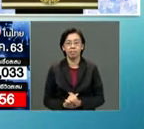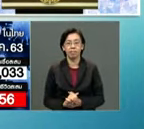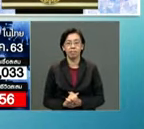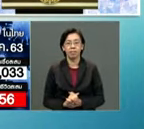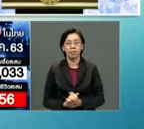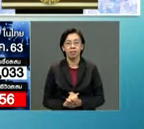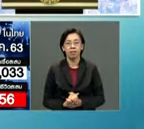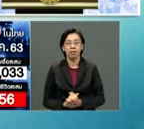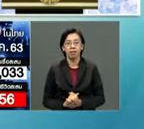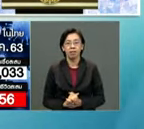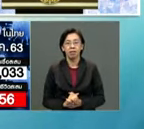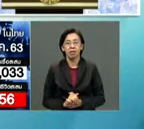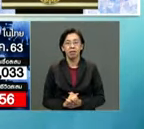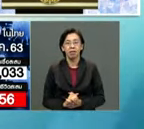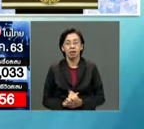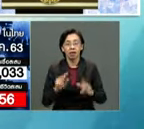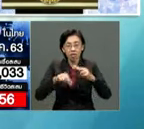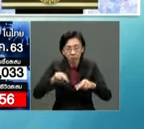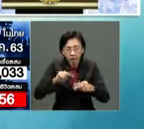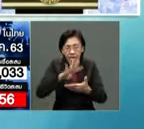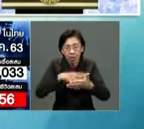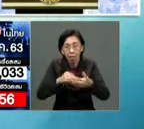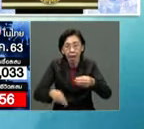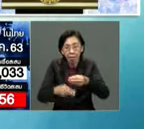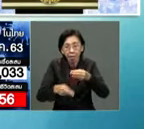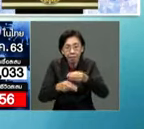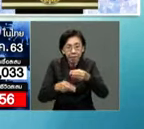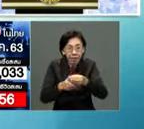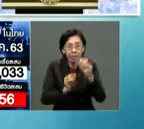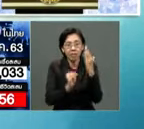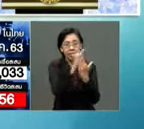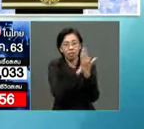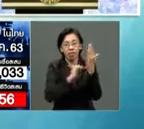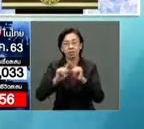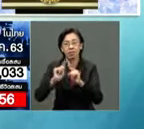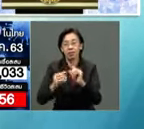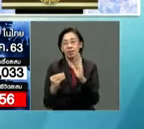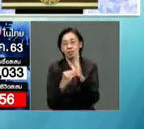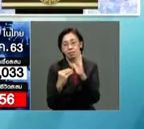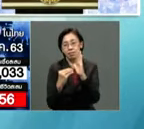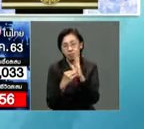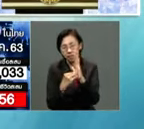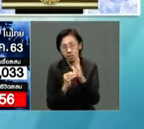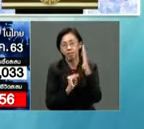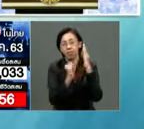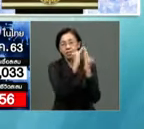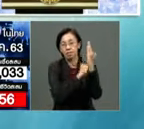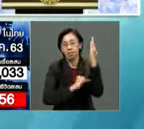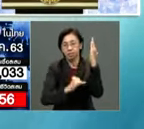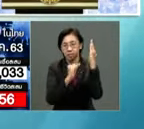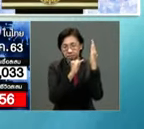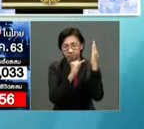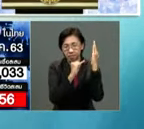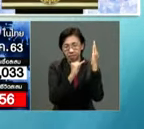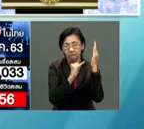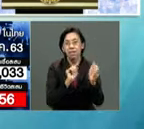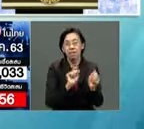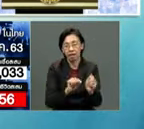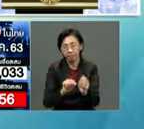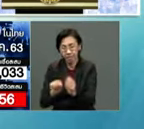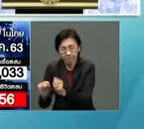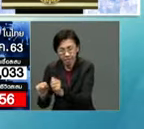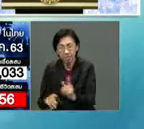รวจตามมาตรการเสริมอีกนะครับตามจังหวัดนะครับทั้งกทม.ทั้งจังหวัดทั้งระดับอำเ